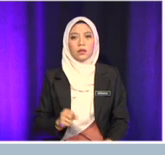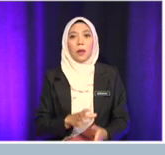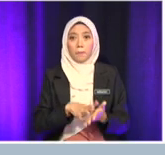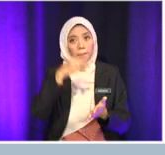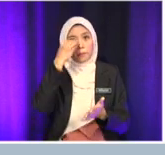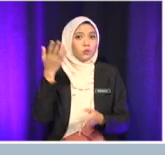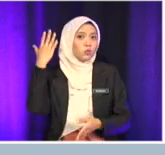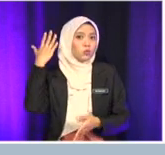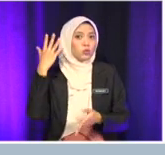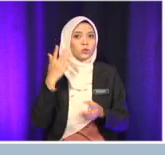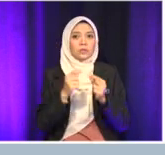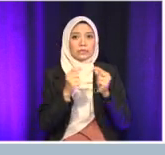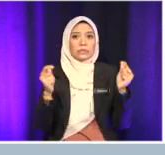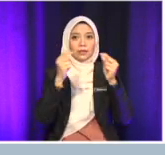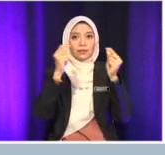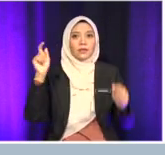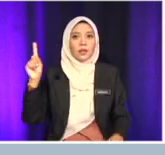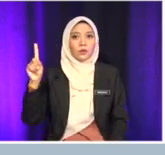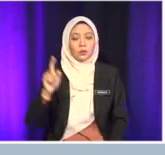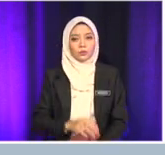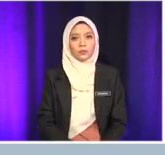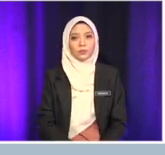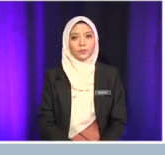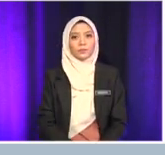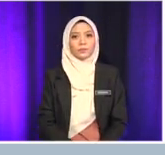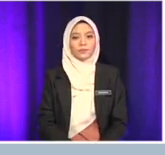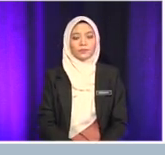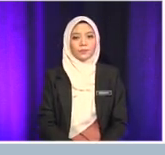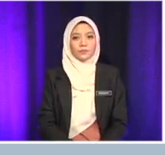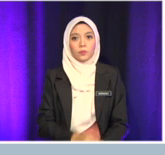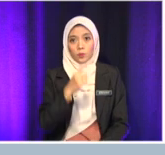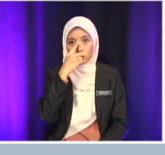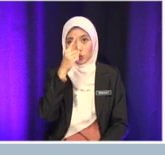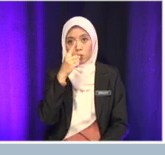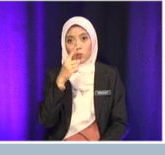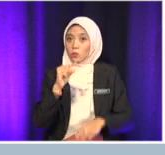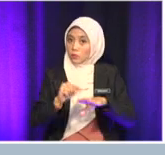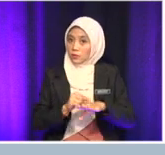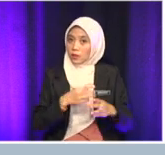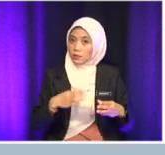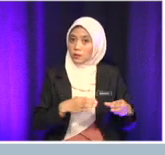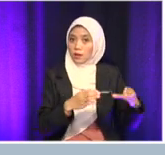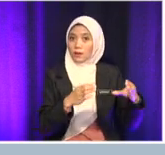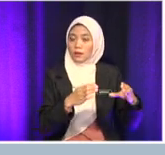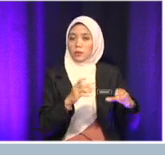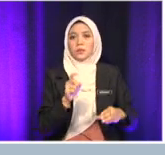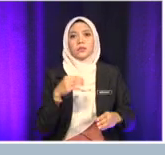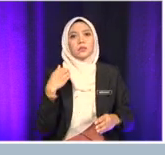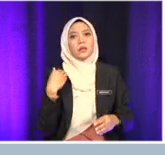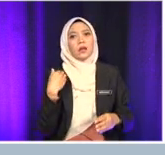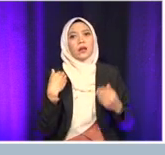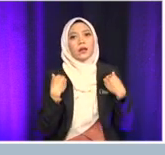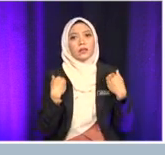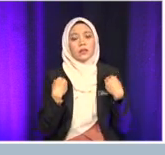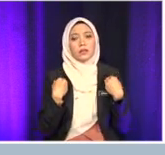kedua nilai ini untuk digunakan untuk menggunakan kaidah penghapusan yang pertama ada dulu persamaan